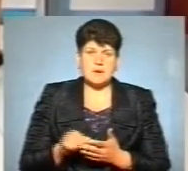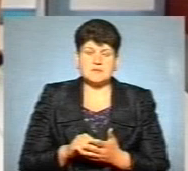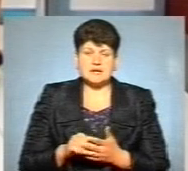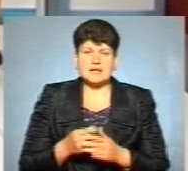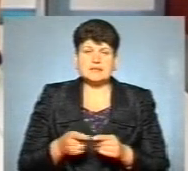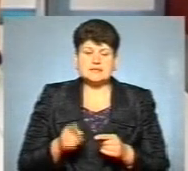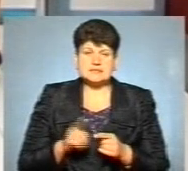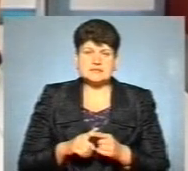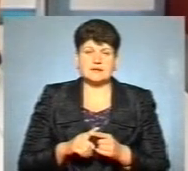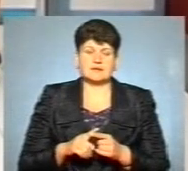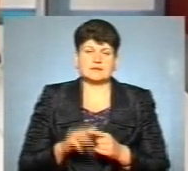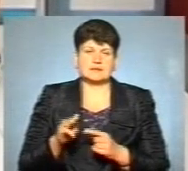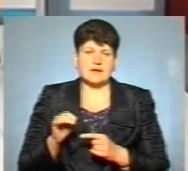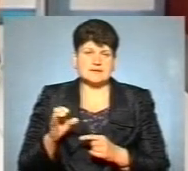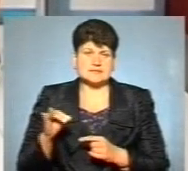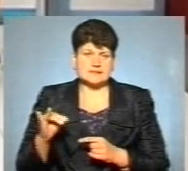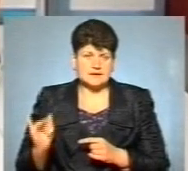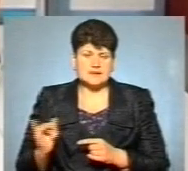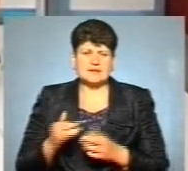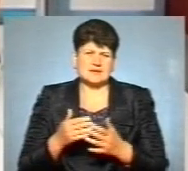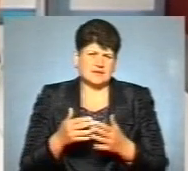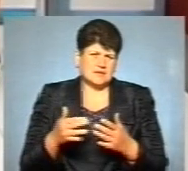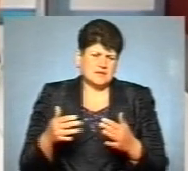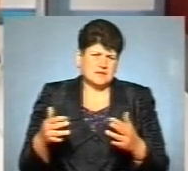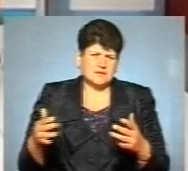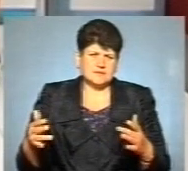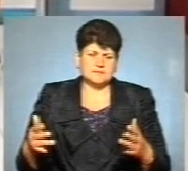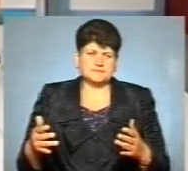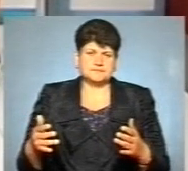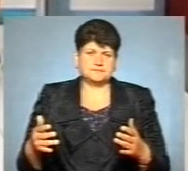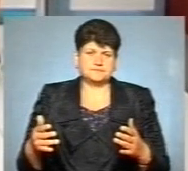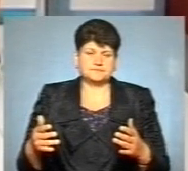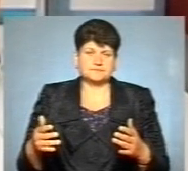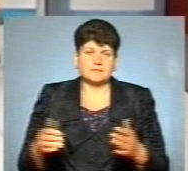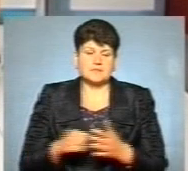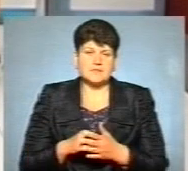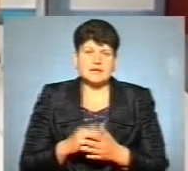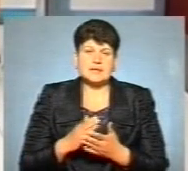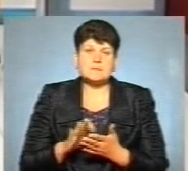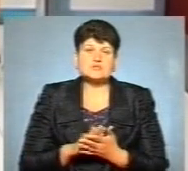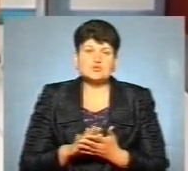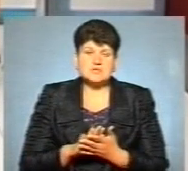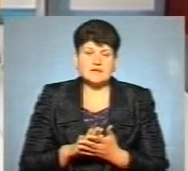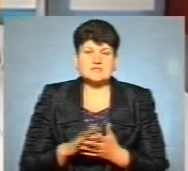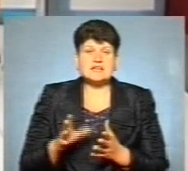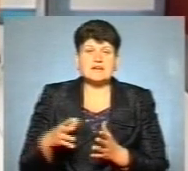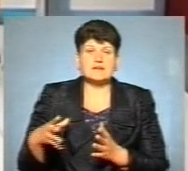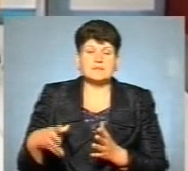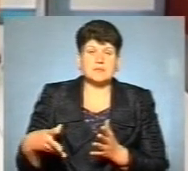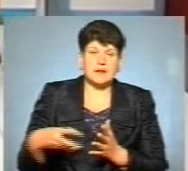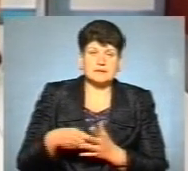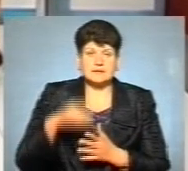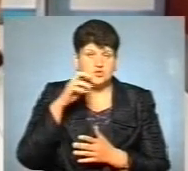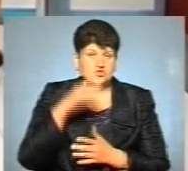і тест-системами, і іншими розхідними матеріалами є безкоштовне за рахунок держави. Тому тестувати